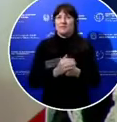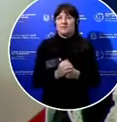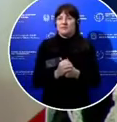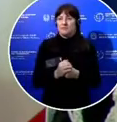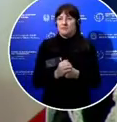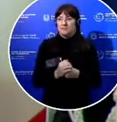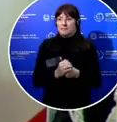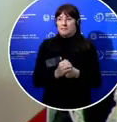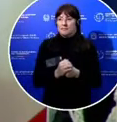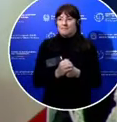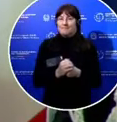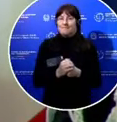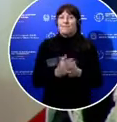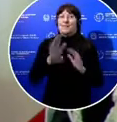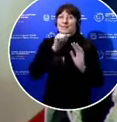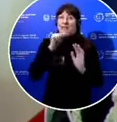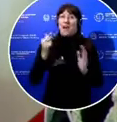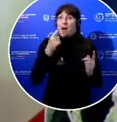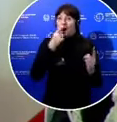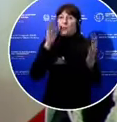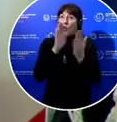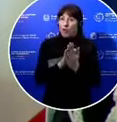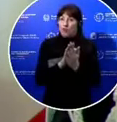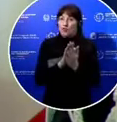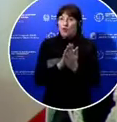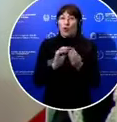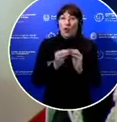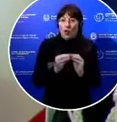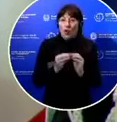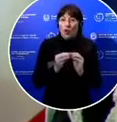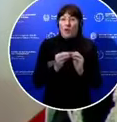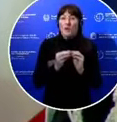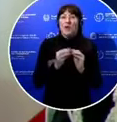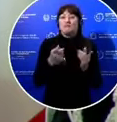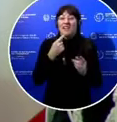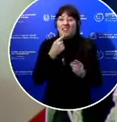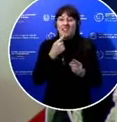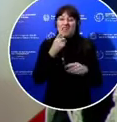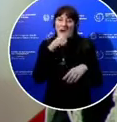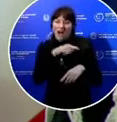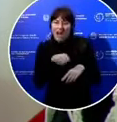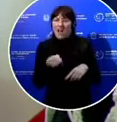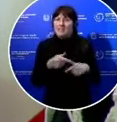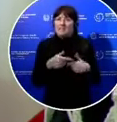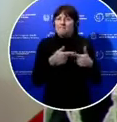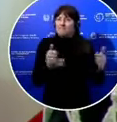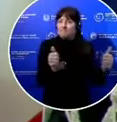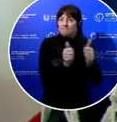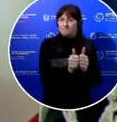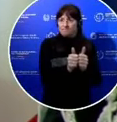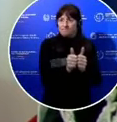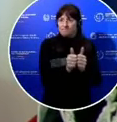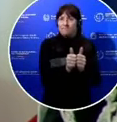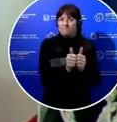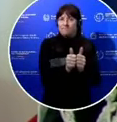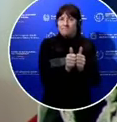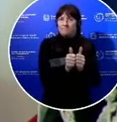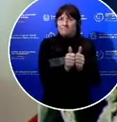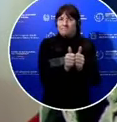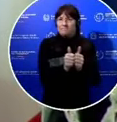Occorre invece un approccio che cerca di farsi vicino sulla strada a chi sta male, anche quando non è ancora in